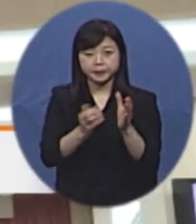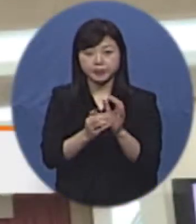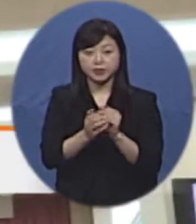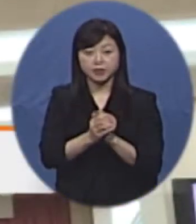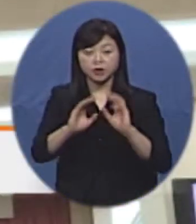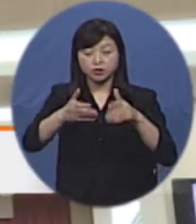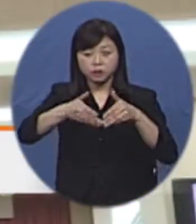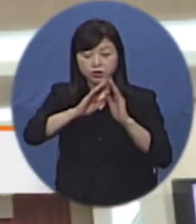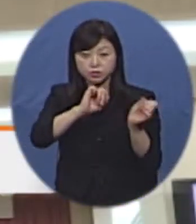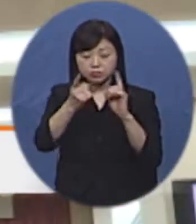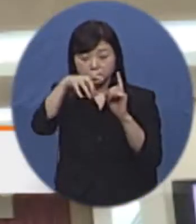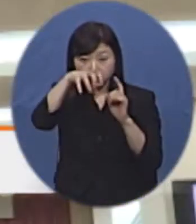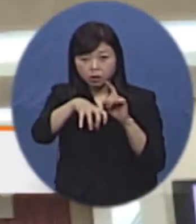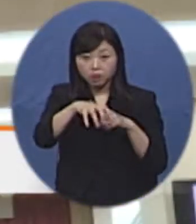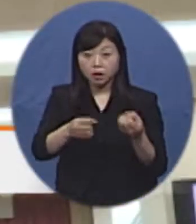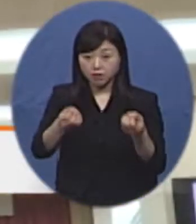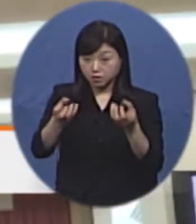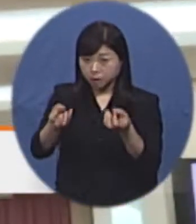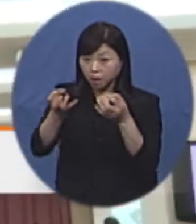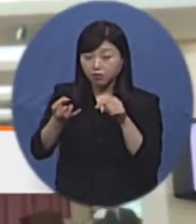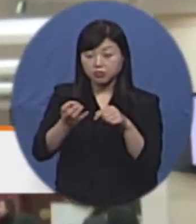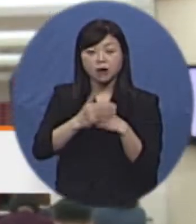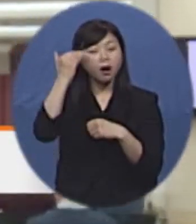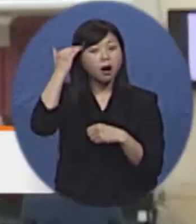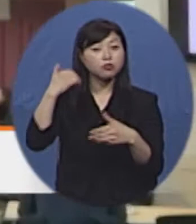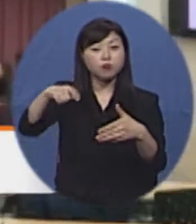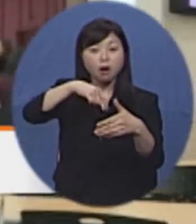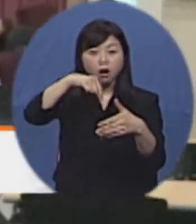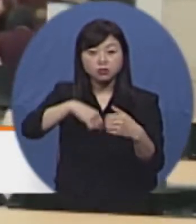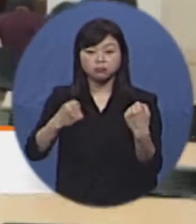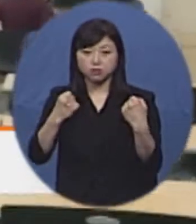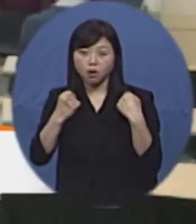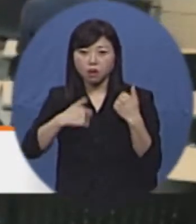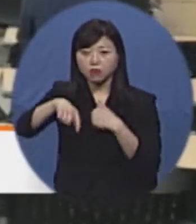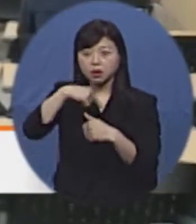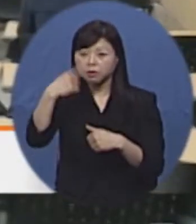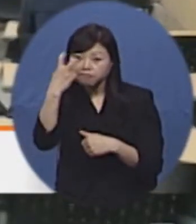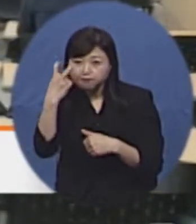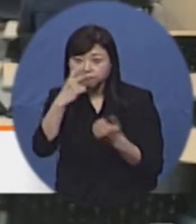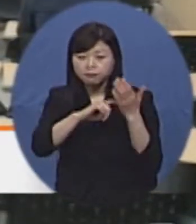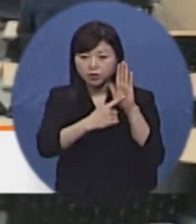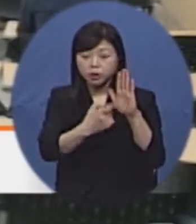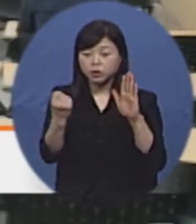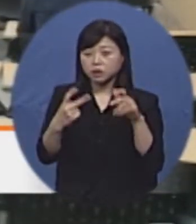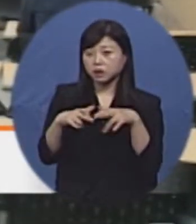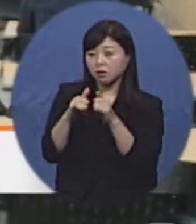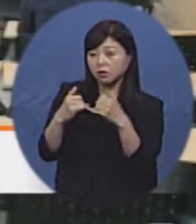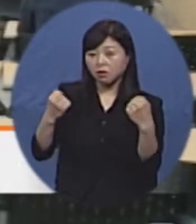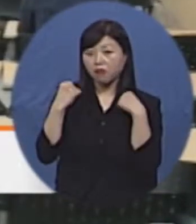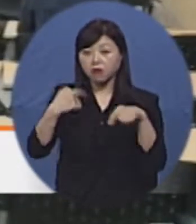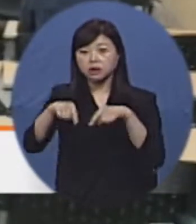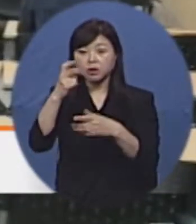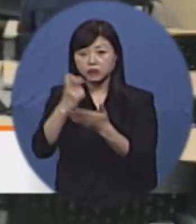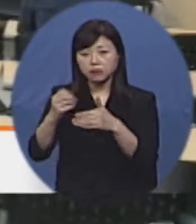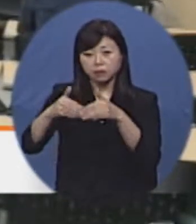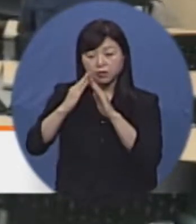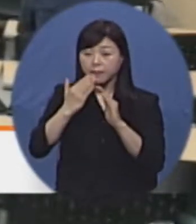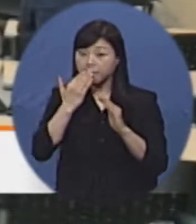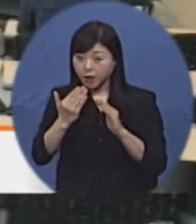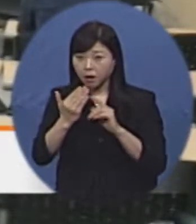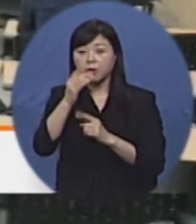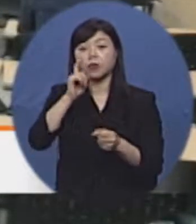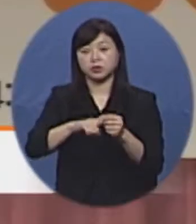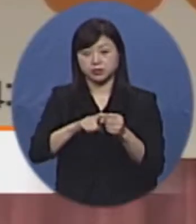국립재활원이 주관한 이번 컨퍼런스에서는 국내 장애인 건강 실태에 대한 발표와 장애인 건강정책 수립과 관련한